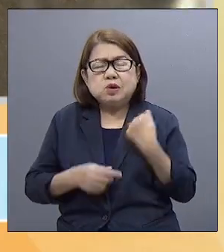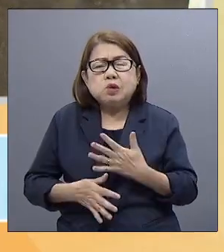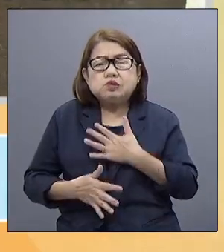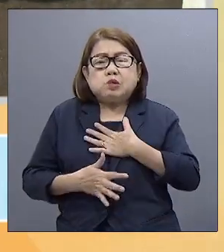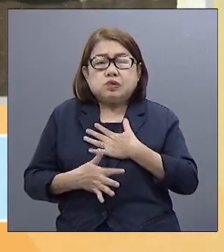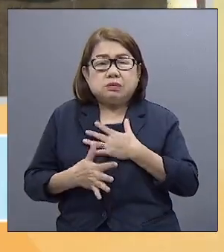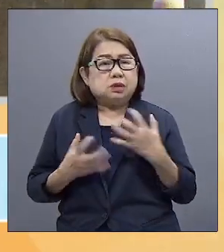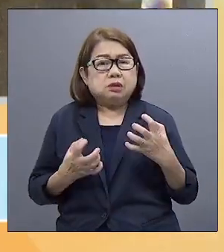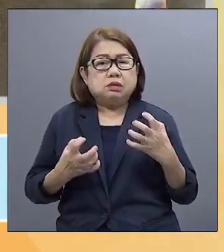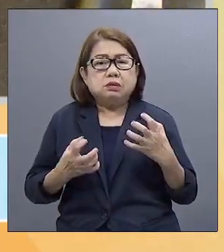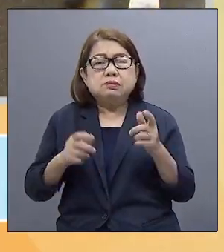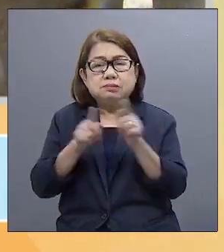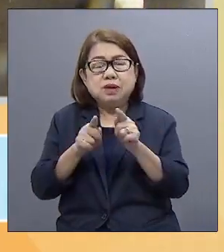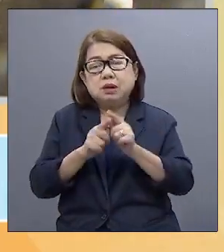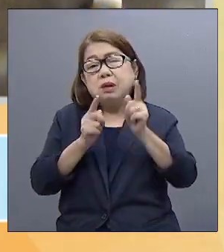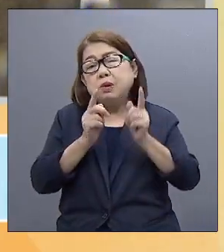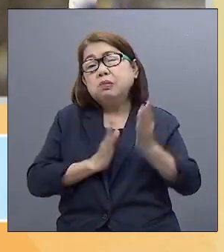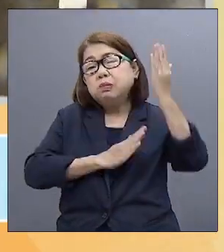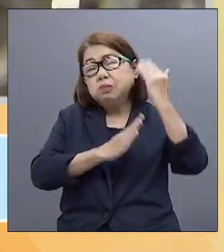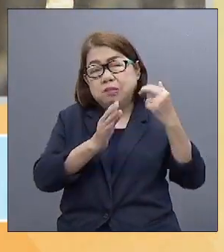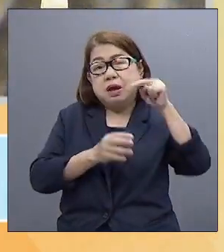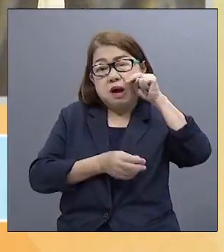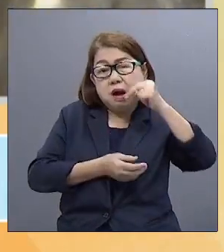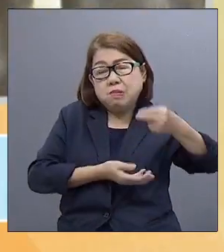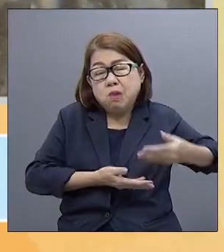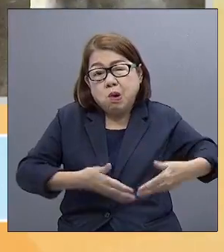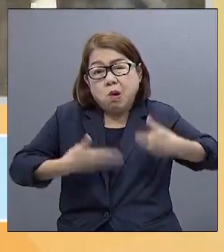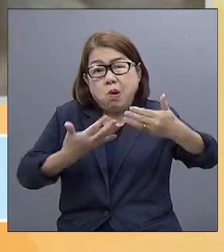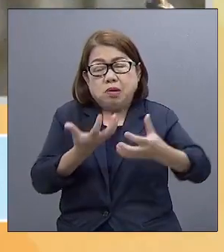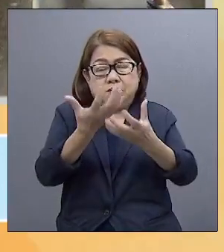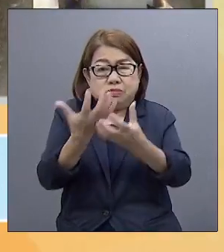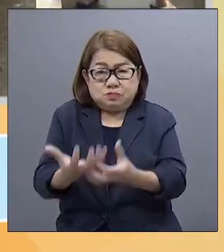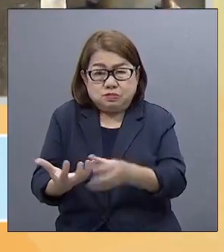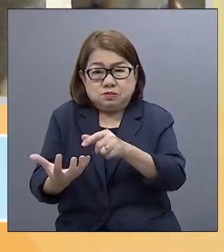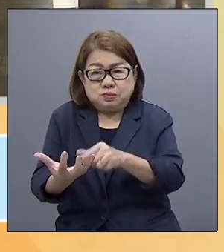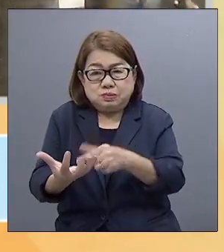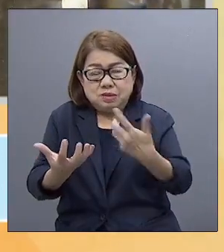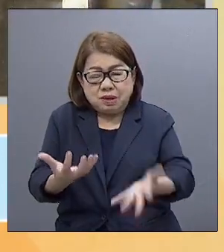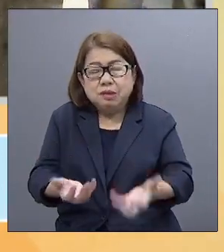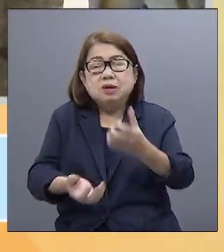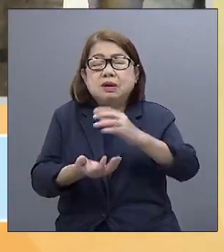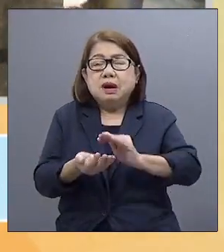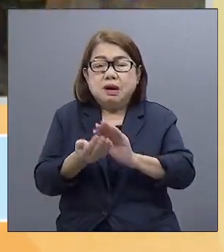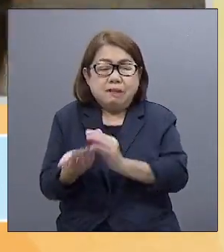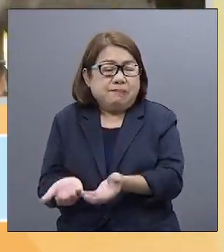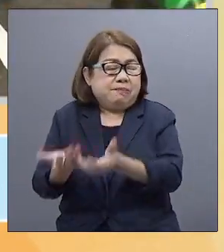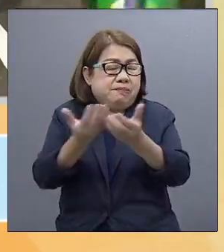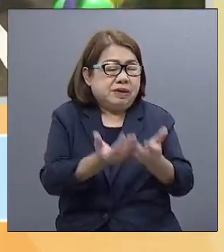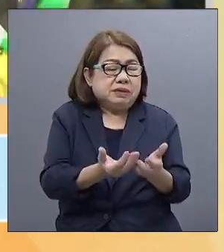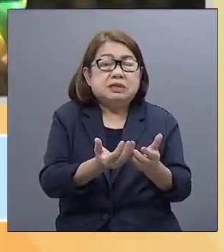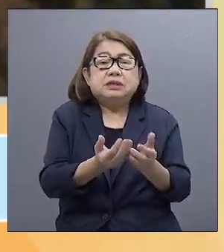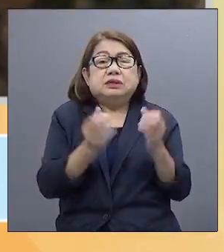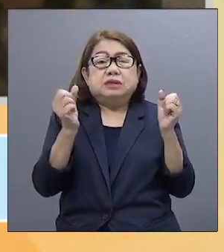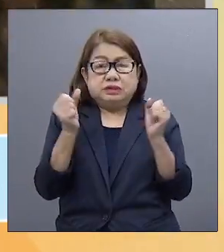มันมาแล้วมีการใช้น้ำร้อนนะครับก็คือพูดง่ายๆว่าไปแช่น้ำร้อนแล้วก็มาห้องเย็นหรือว่ามาแช่น้ำเย็นซึ่งอันนั้นปลอดภัย